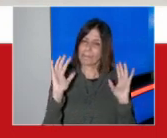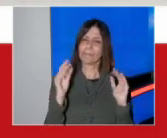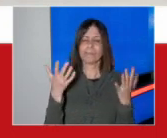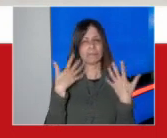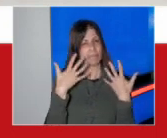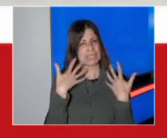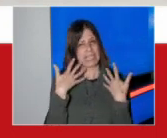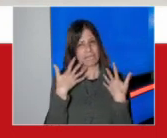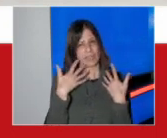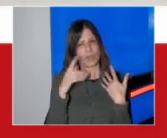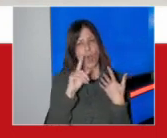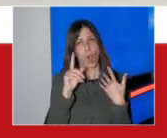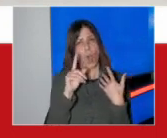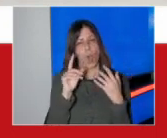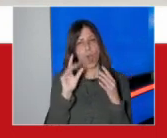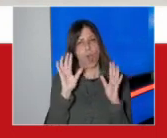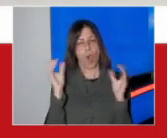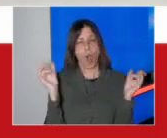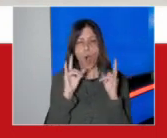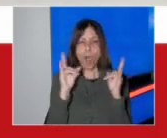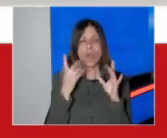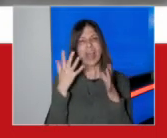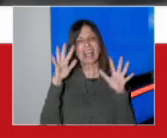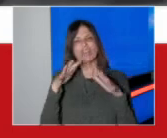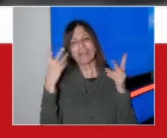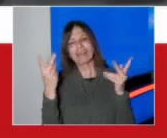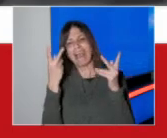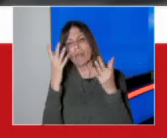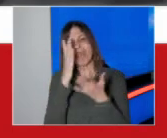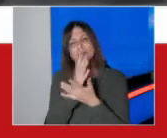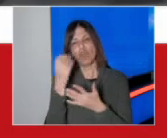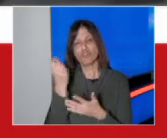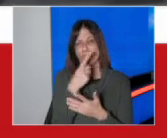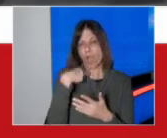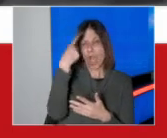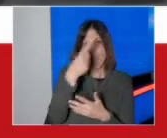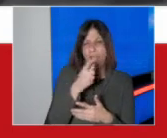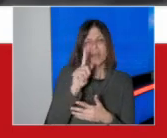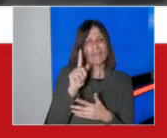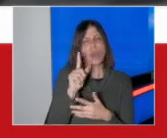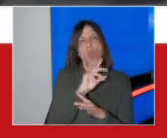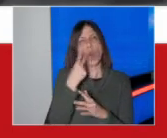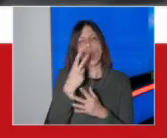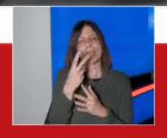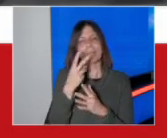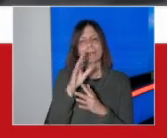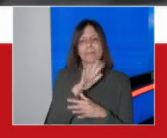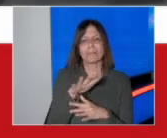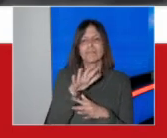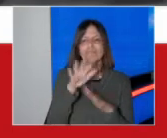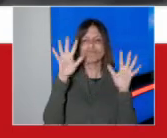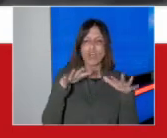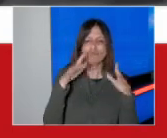עם איזה גביר שהוא לא מאוד חורפי, אולי איזשהו גשם קל באמצע שבוע הבא, אבל כרגע אנחנו לא רואים מערכת